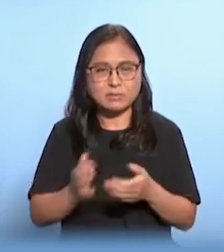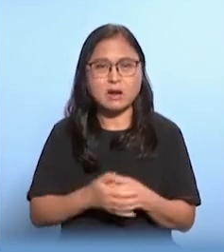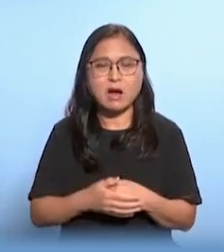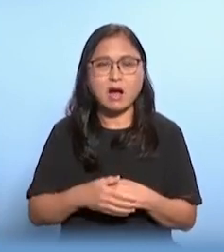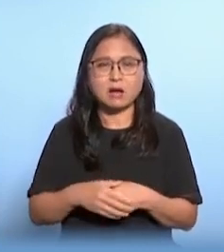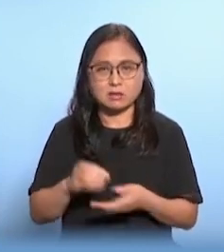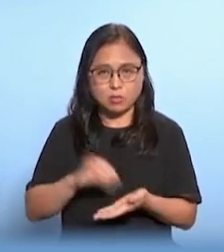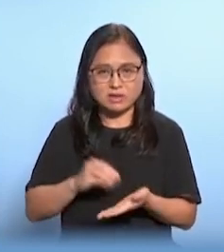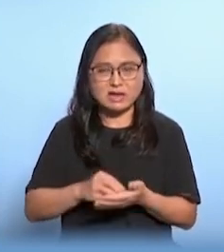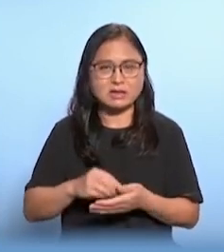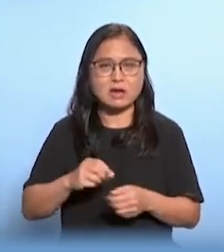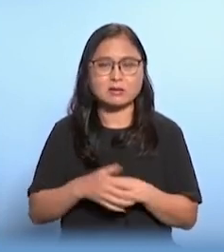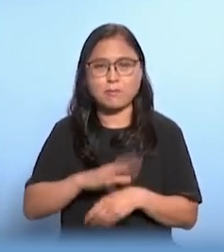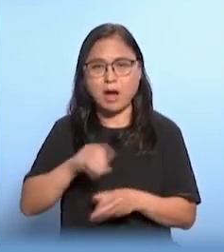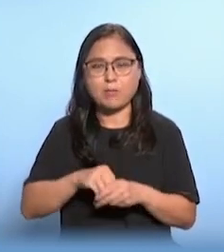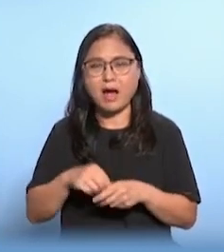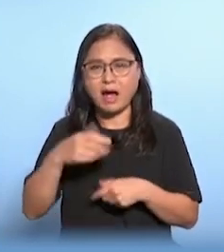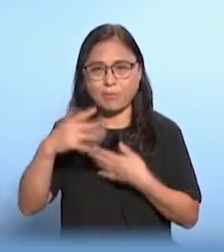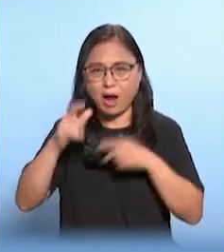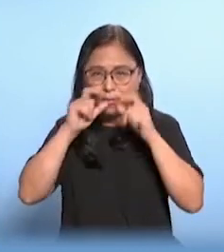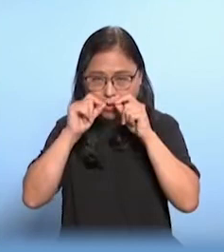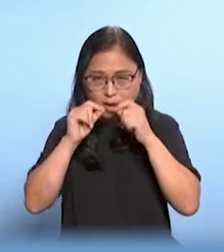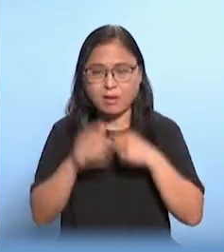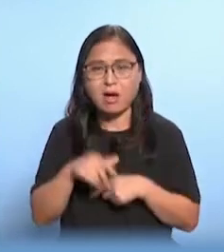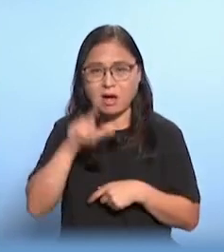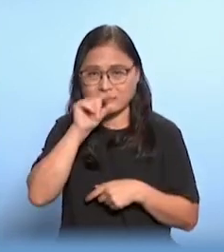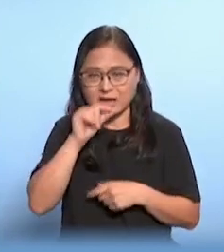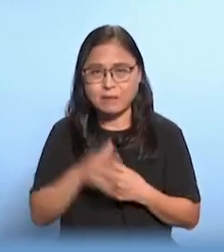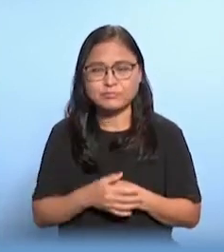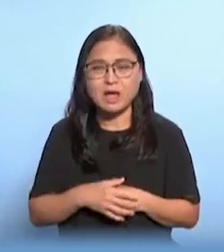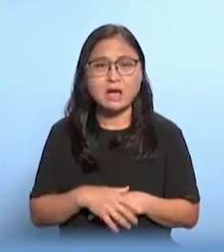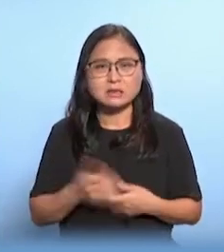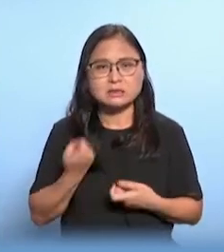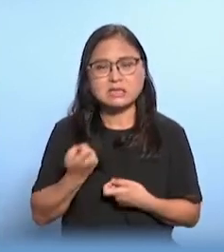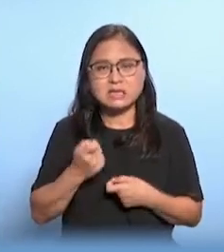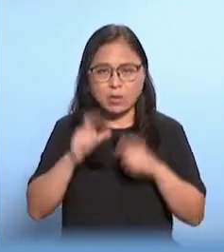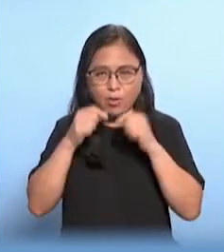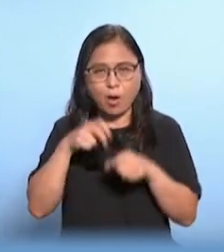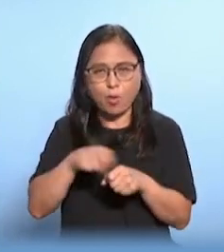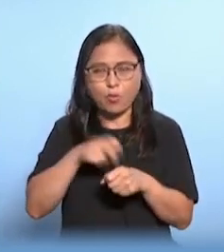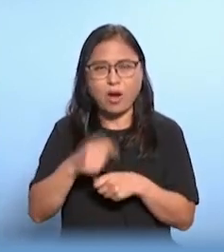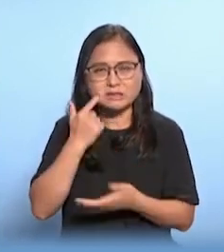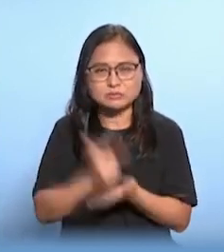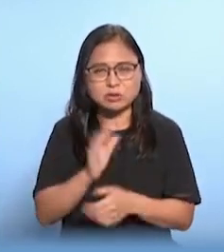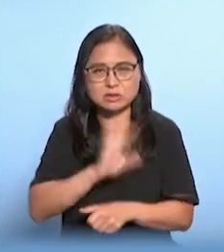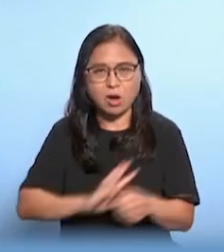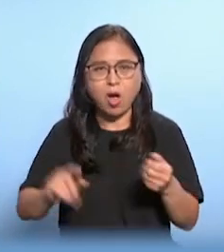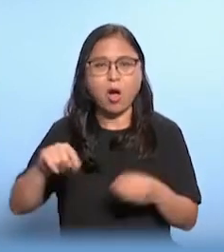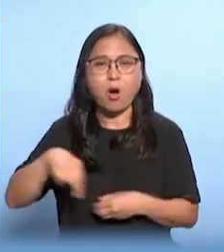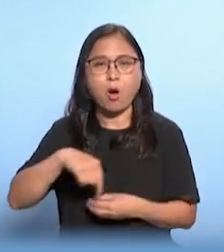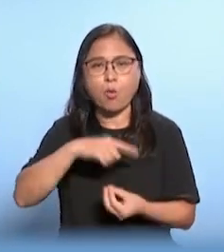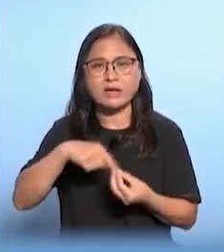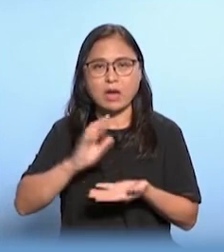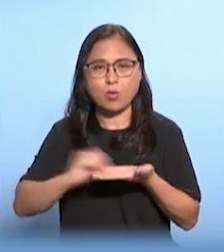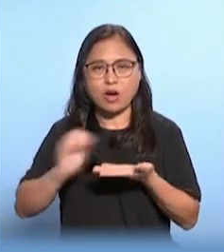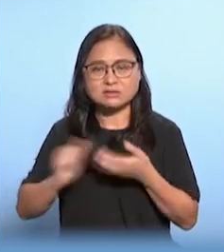鸽。近年野鸽问题很严重，喂饲的导致数量亦都是失控的，影响环境卫生，鸽粪亦都是